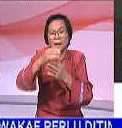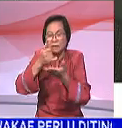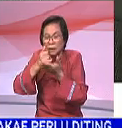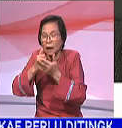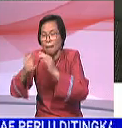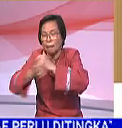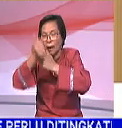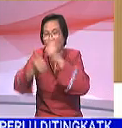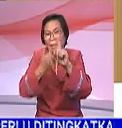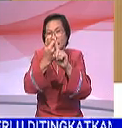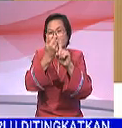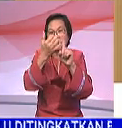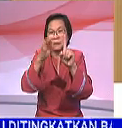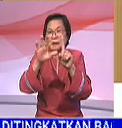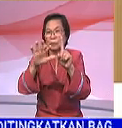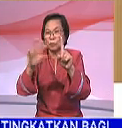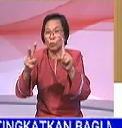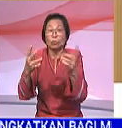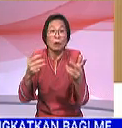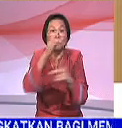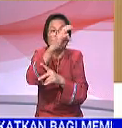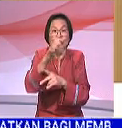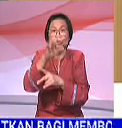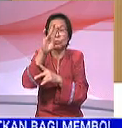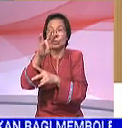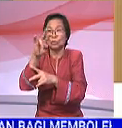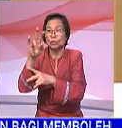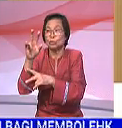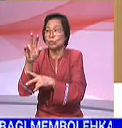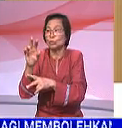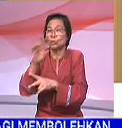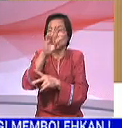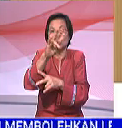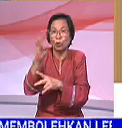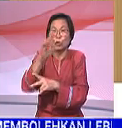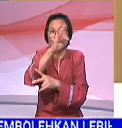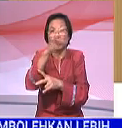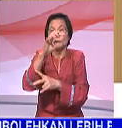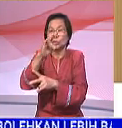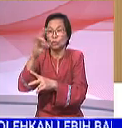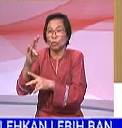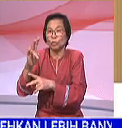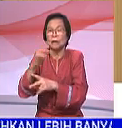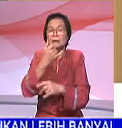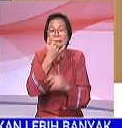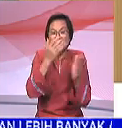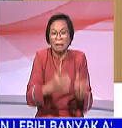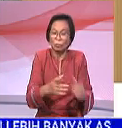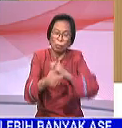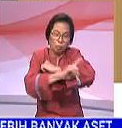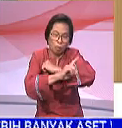berbahaya 1952 dengan 777 pesalah telah dijatuhi hukuman penjara